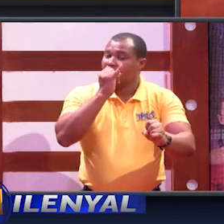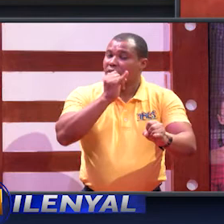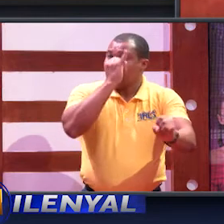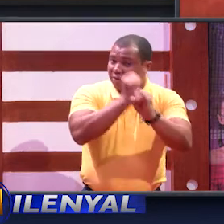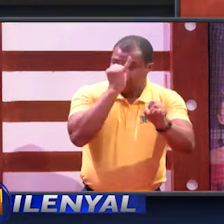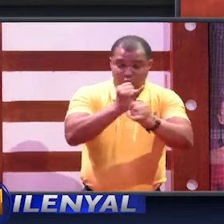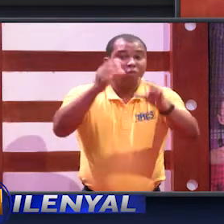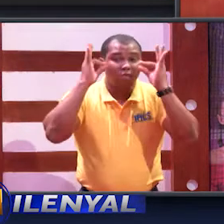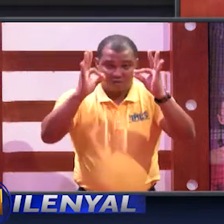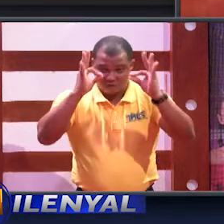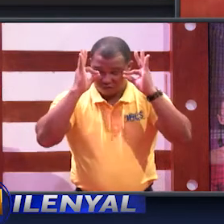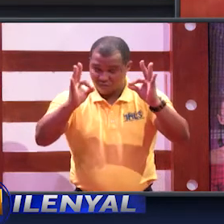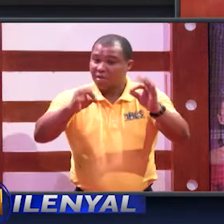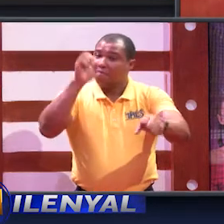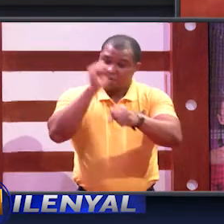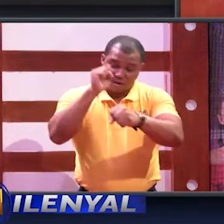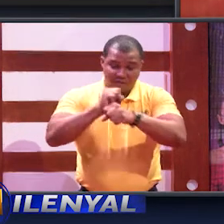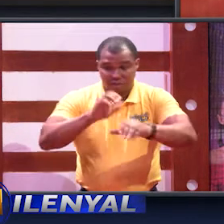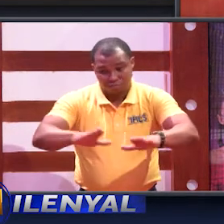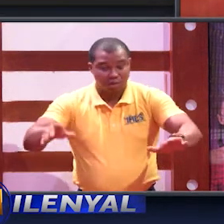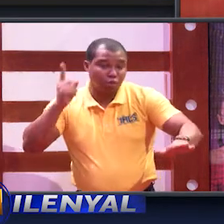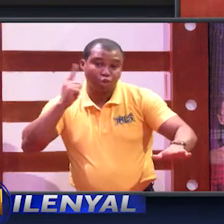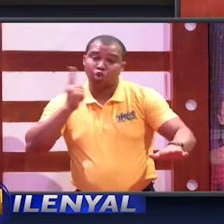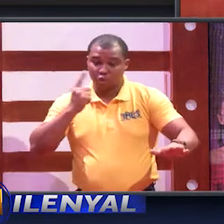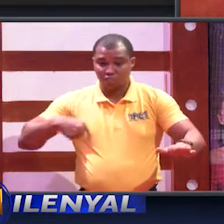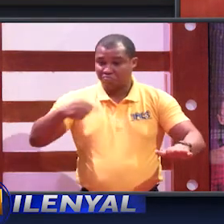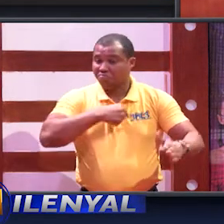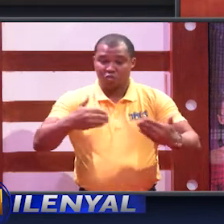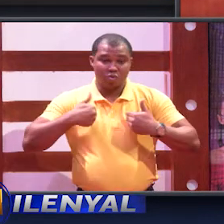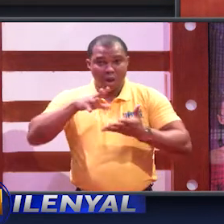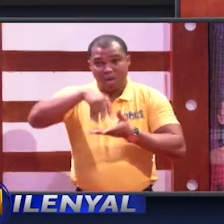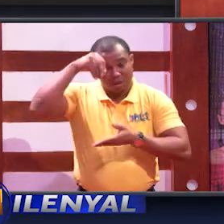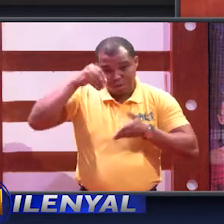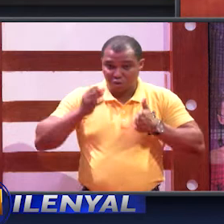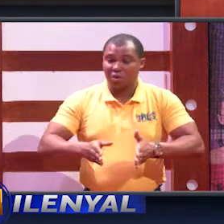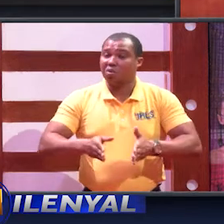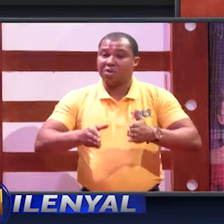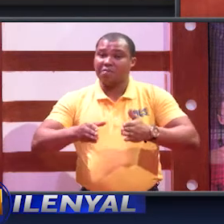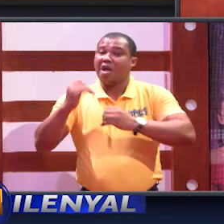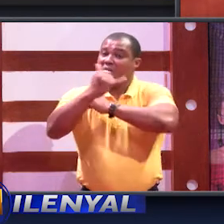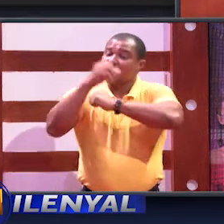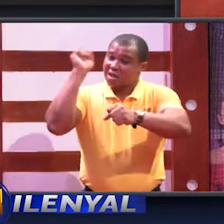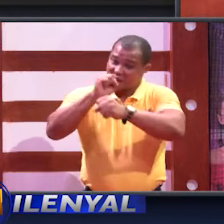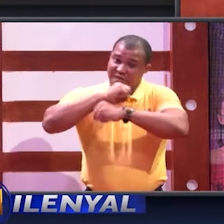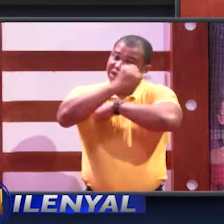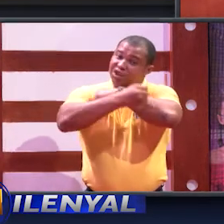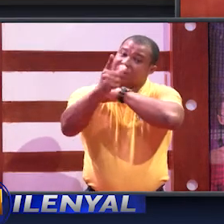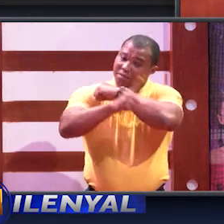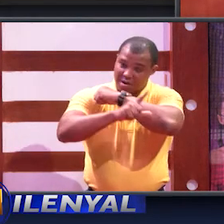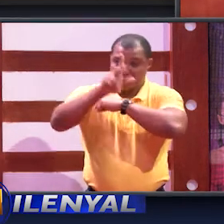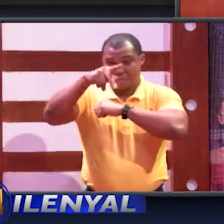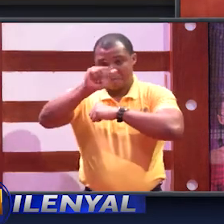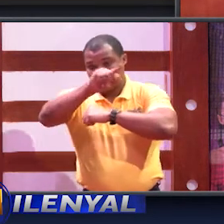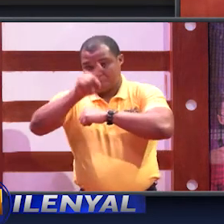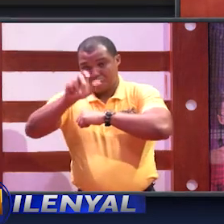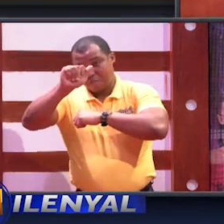qui travaille pour Timon Soud. Nous avons des étudiants qui sont dans de l'autre institution pour pas à pas. Donc, c'est vraiment déjà des étudiants qui